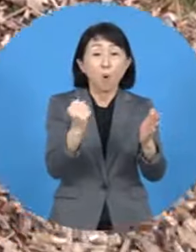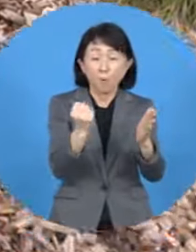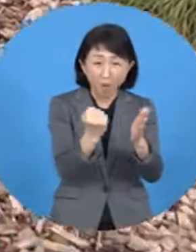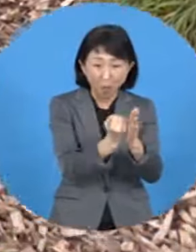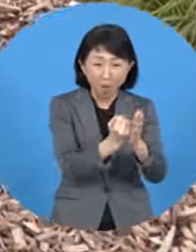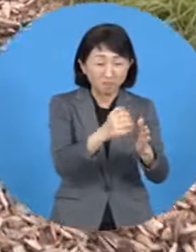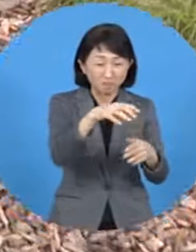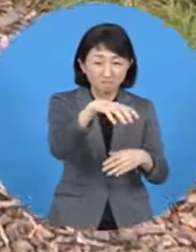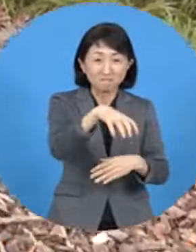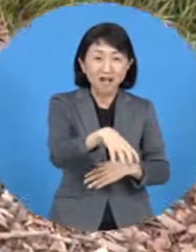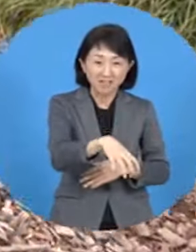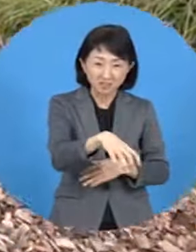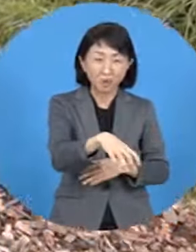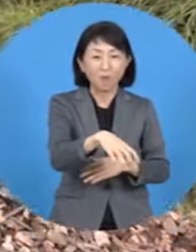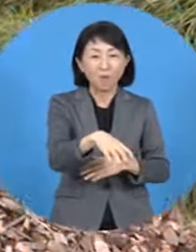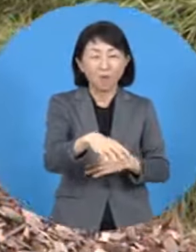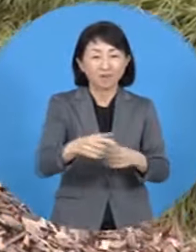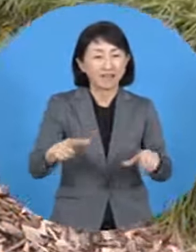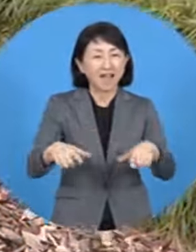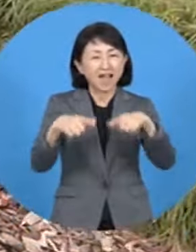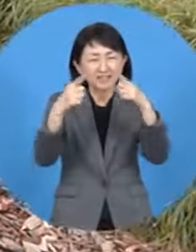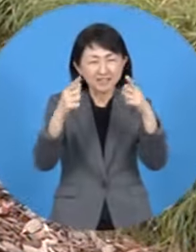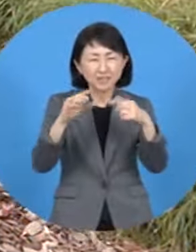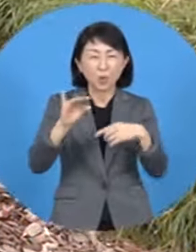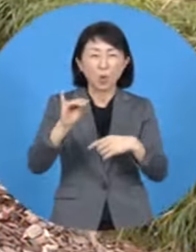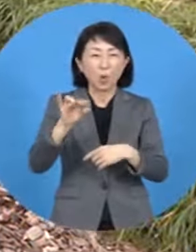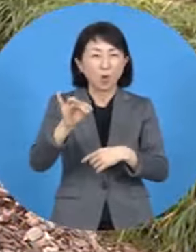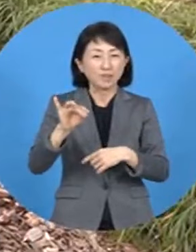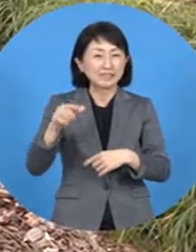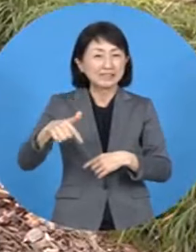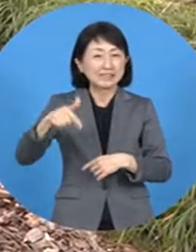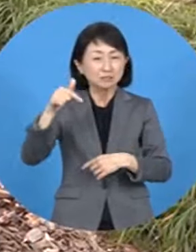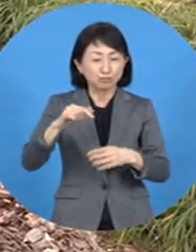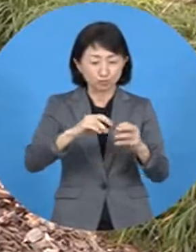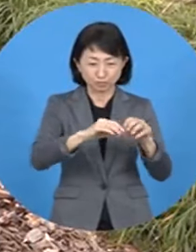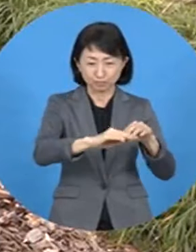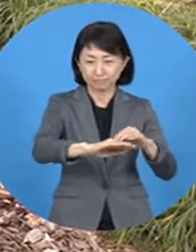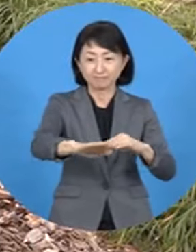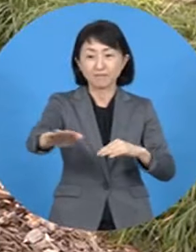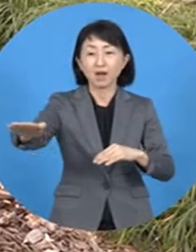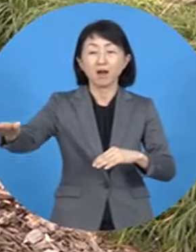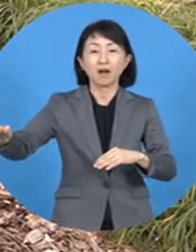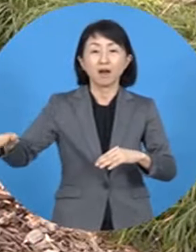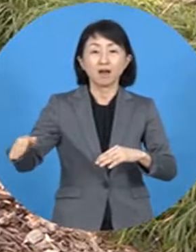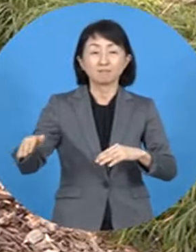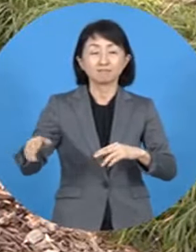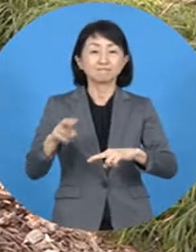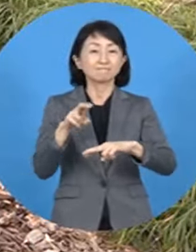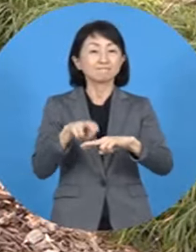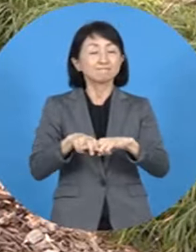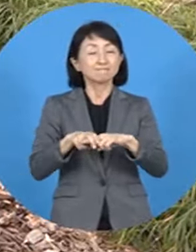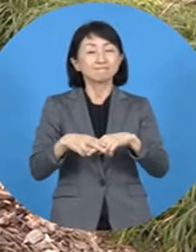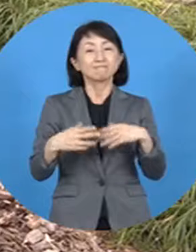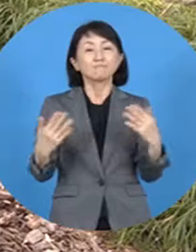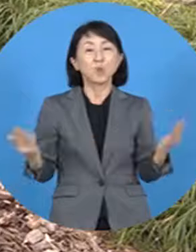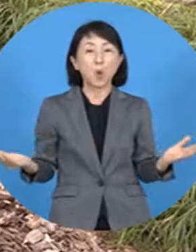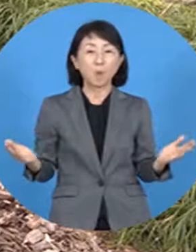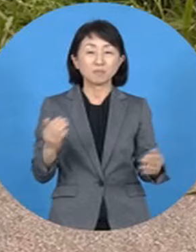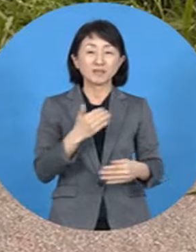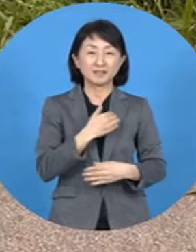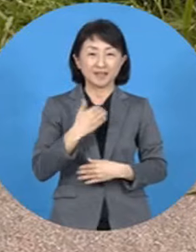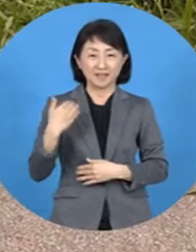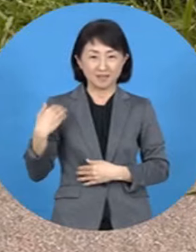本園の一番奥にある欅広場では、大きな木に囲まれながらベンチで一休みすることもできます